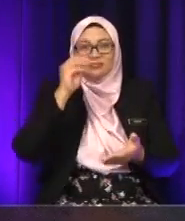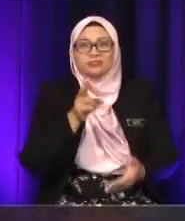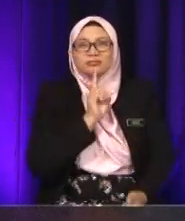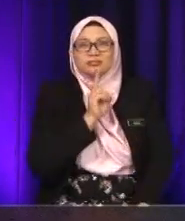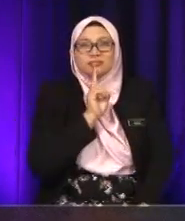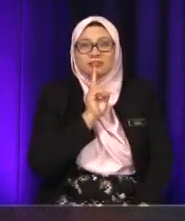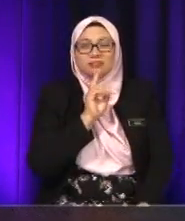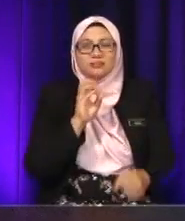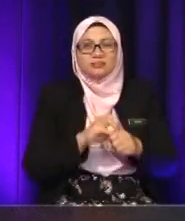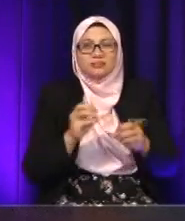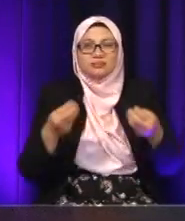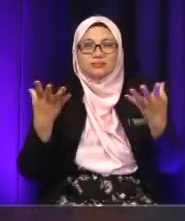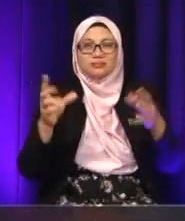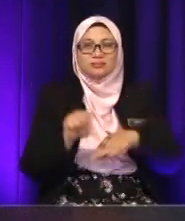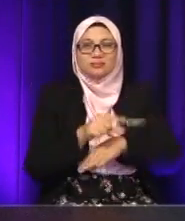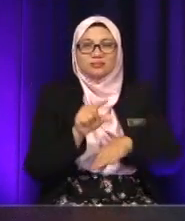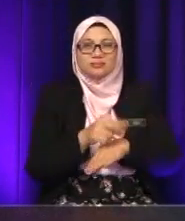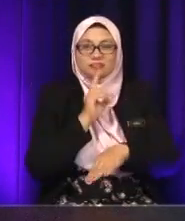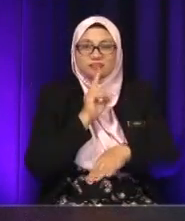dan kehidupan sehari-hari